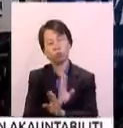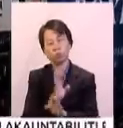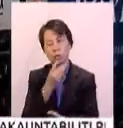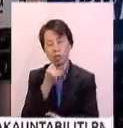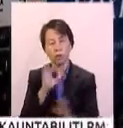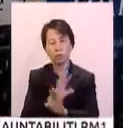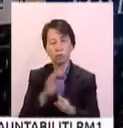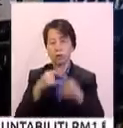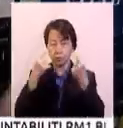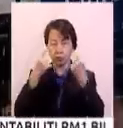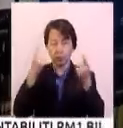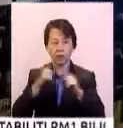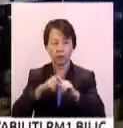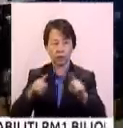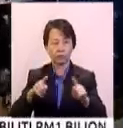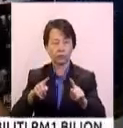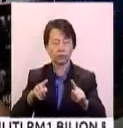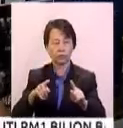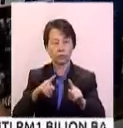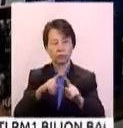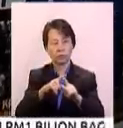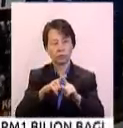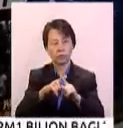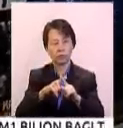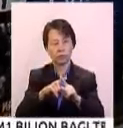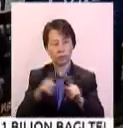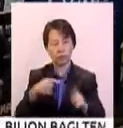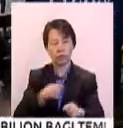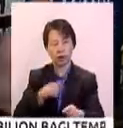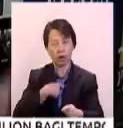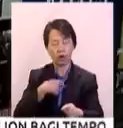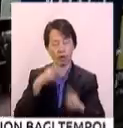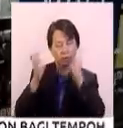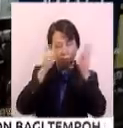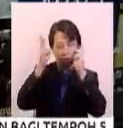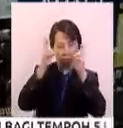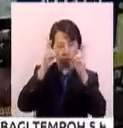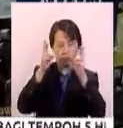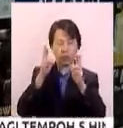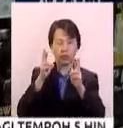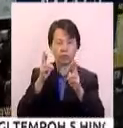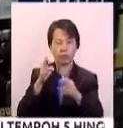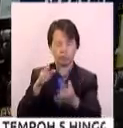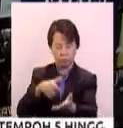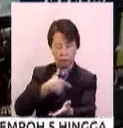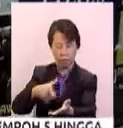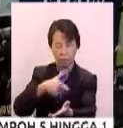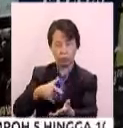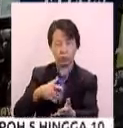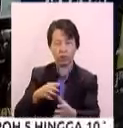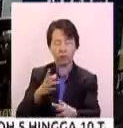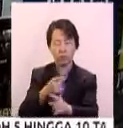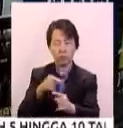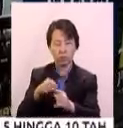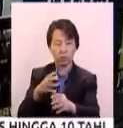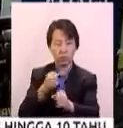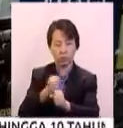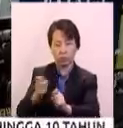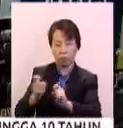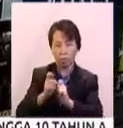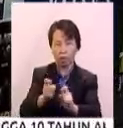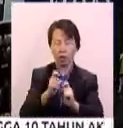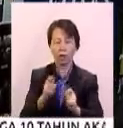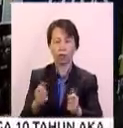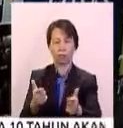bukan tidak kerjaya utama. Kerjaya utama tetapi saya punya kerisauan agak tinggi kepada lagu. So once bila dapat award, bila dapat anugerah ke